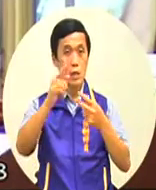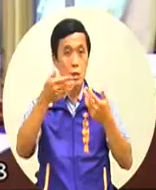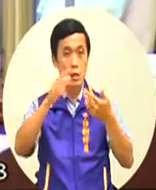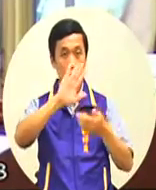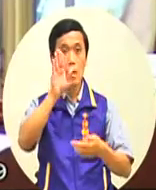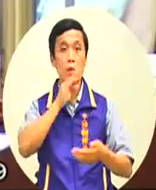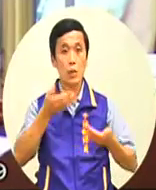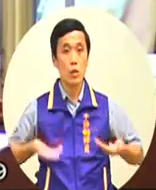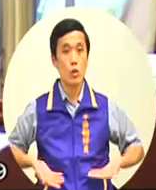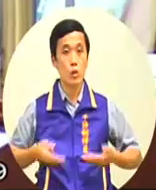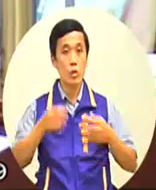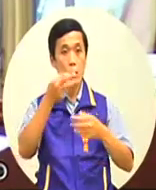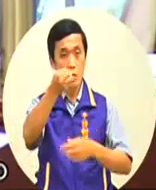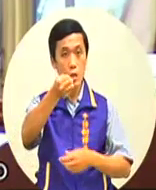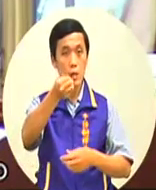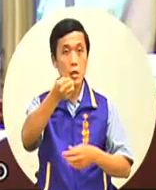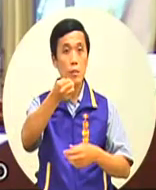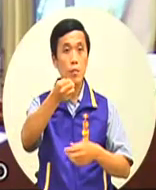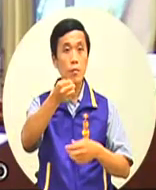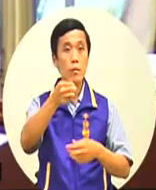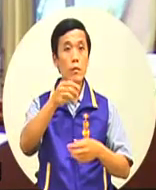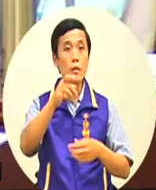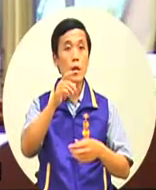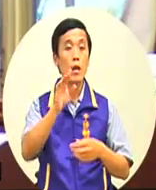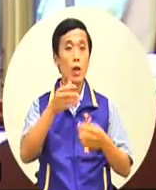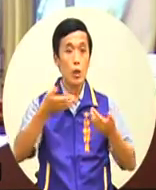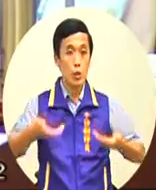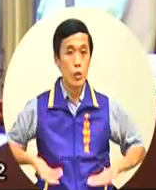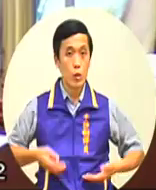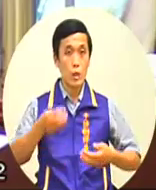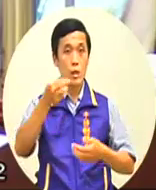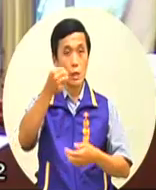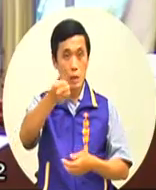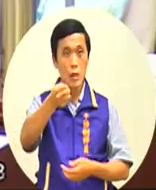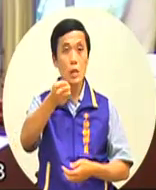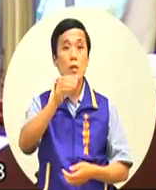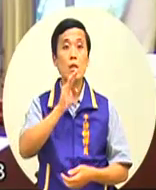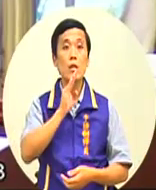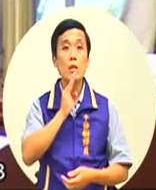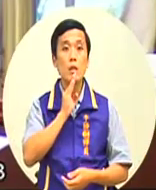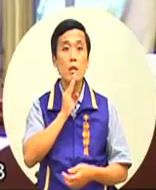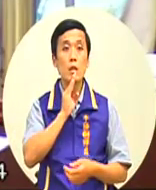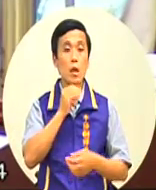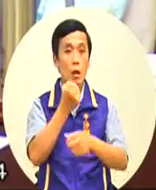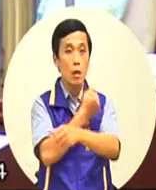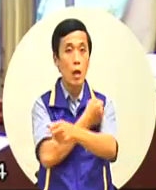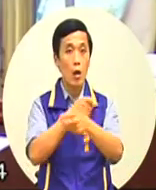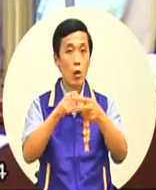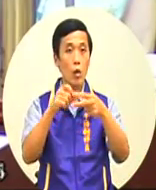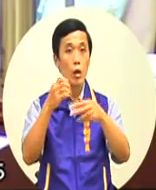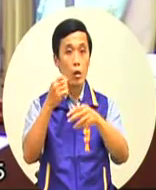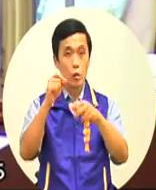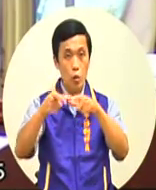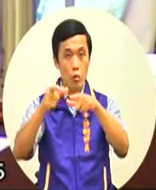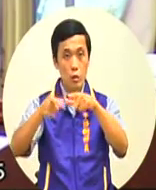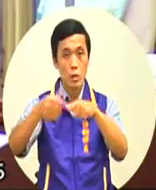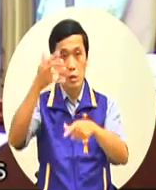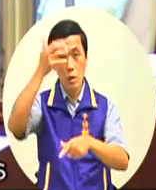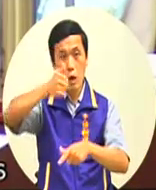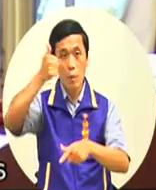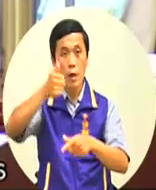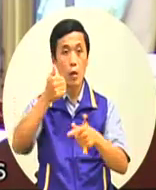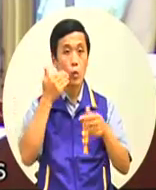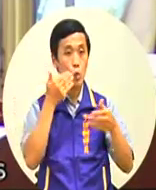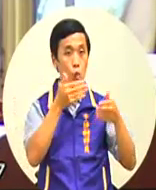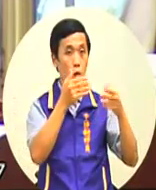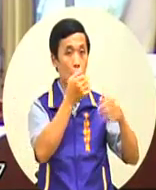勤，袂使上班，袂使加班的。啊，休息日一天会当解，就是劳工雇主征得劳工的同